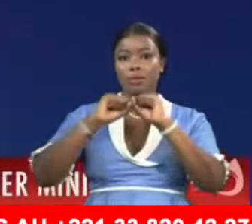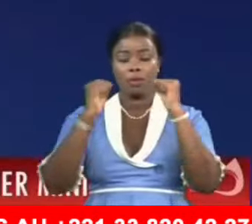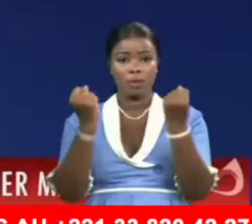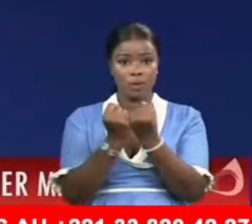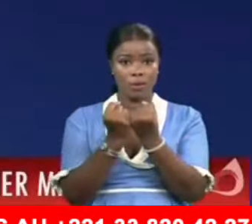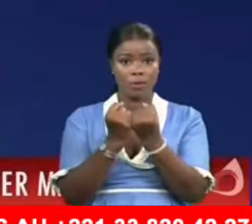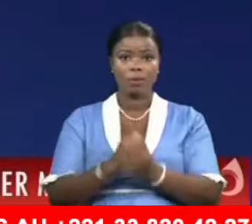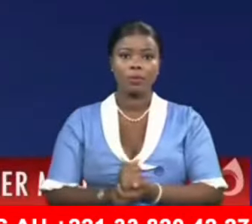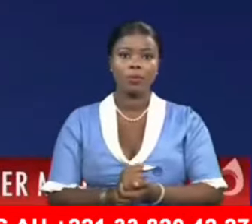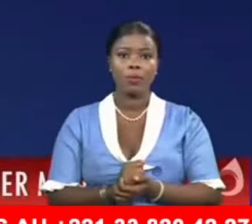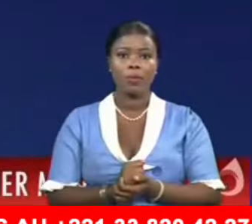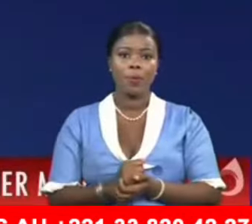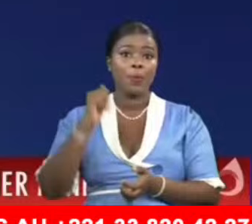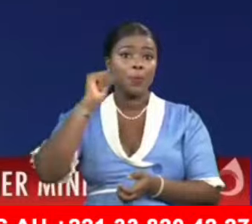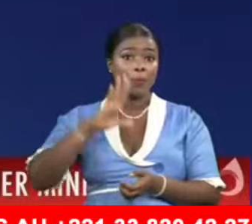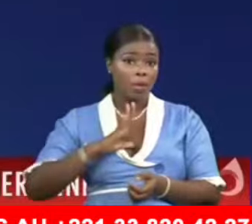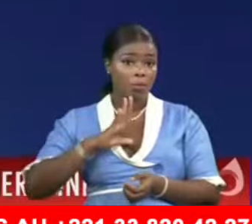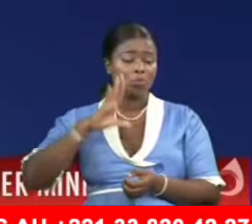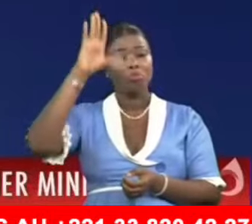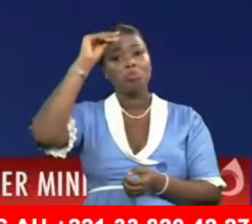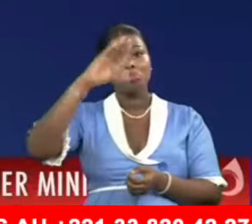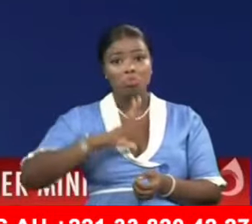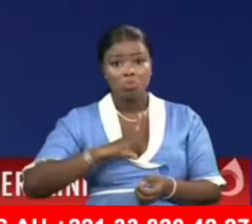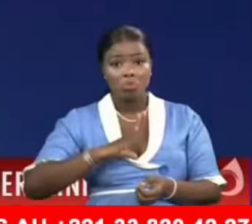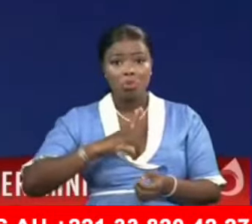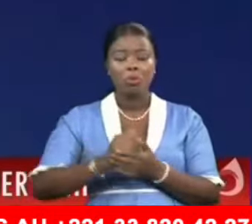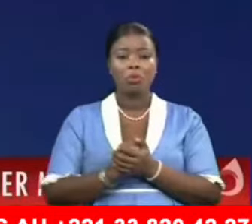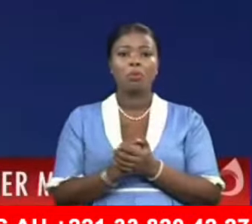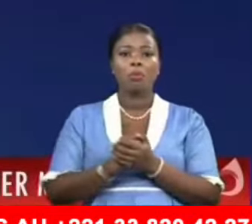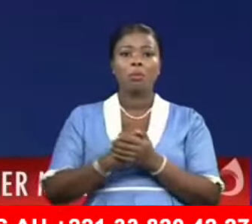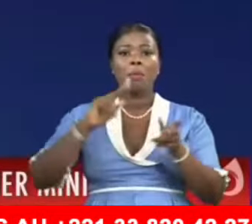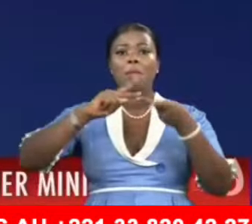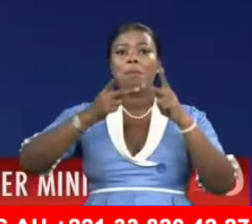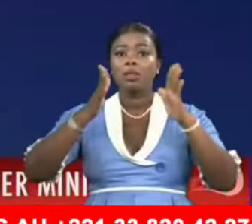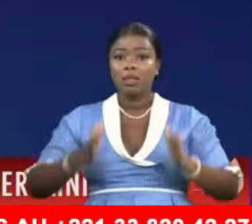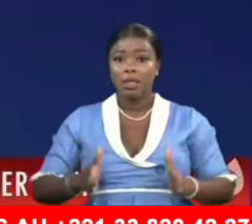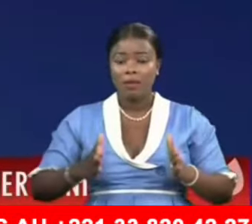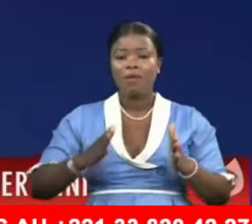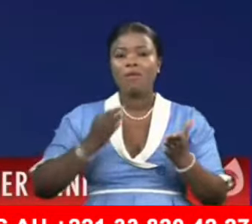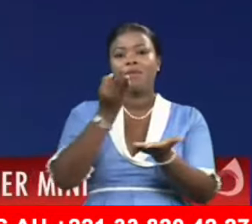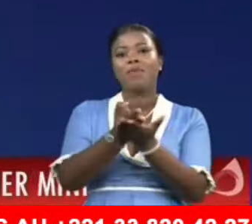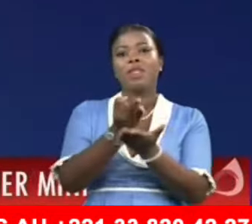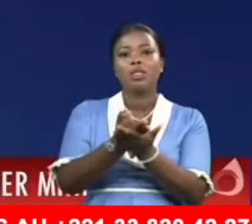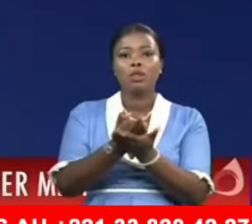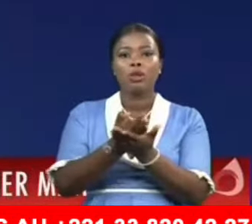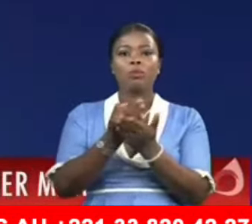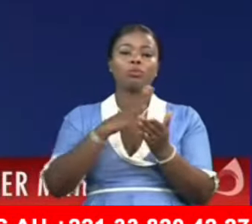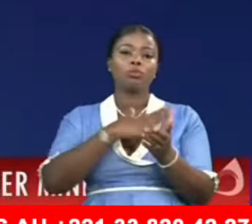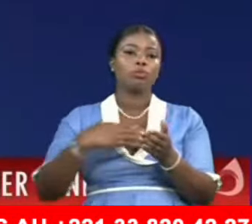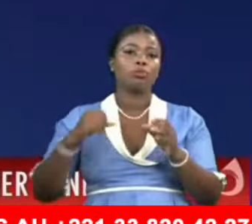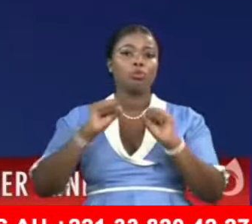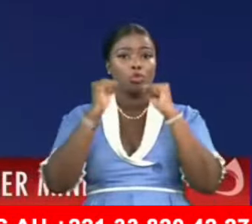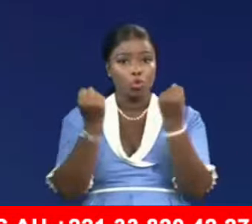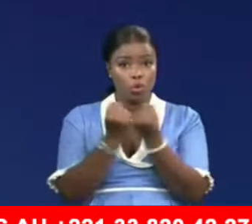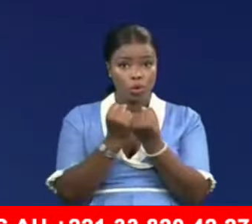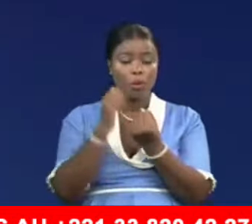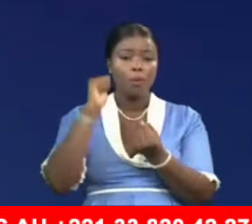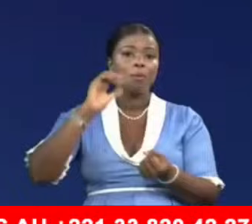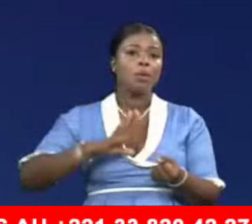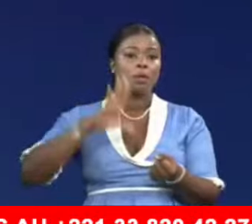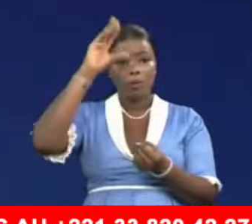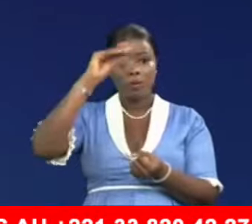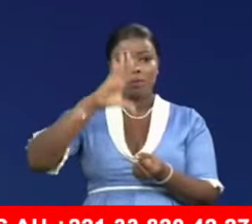service mieur les représentants des partenaires financiers et sociaux Mesdames et Messieurs les